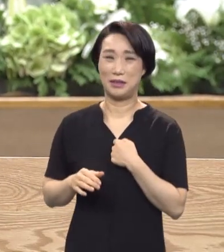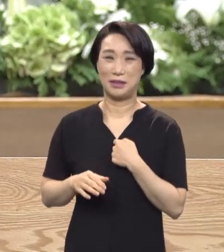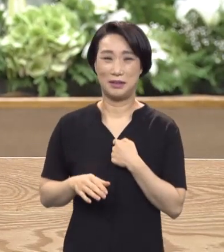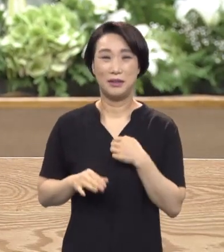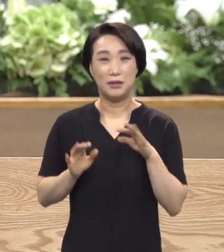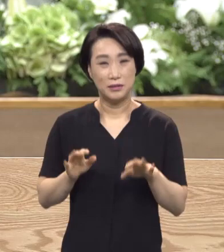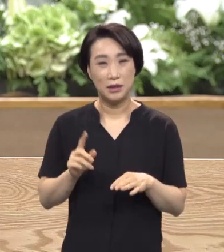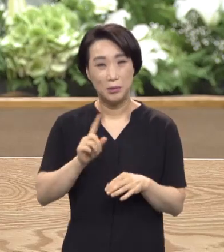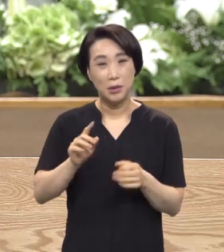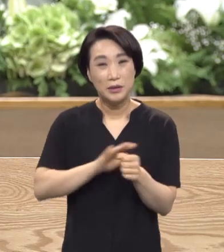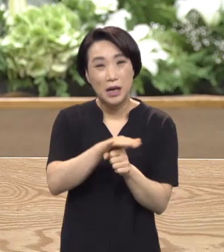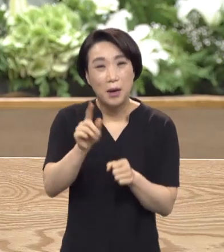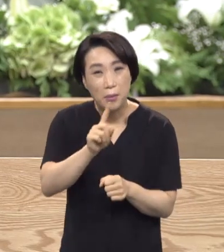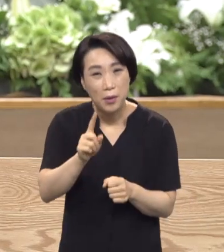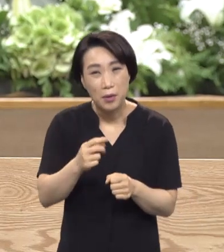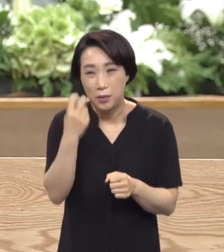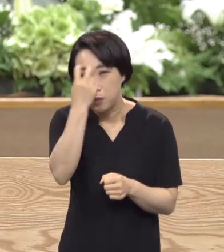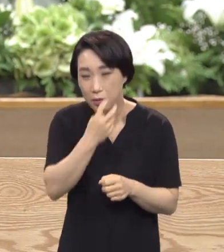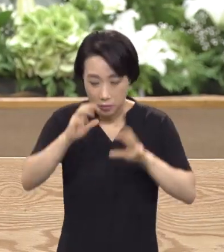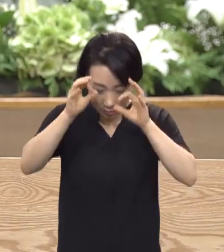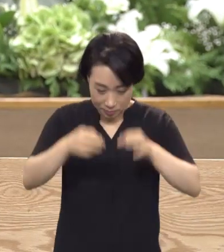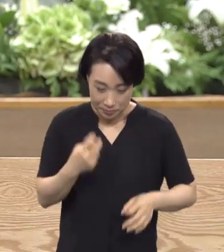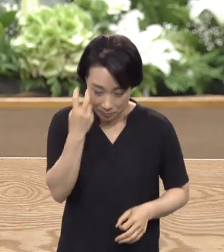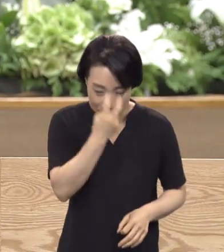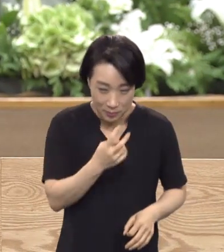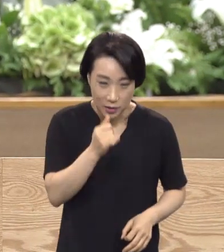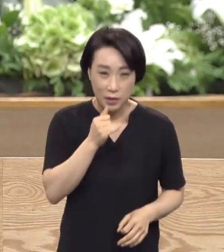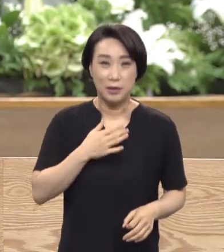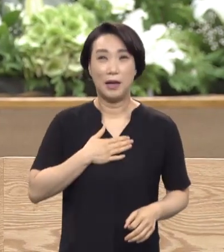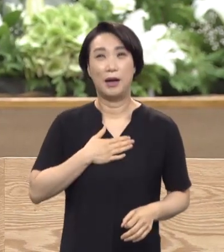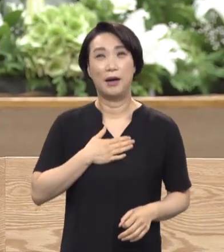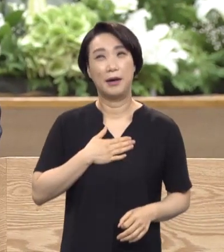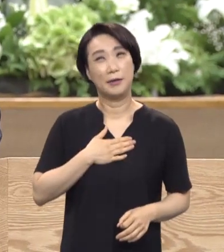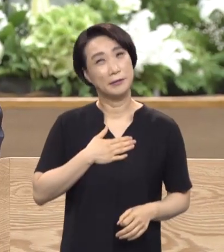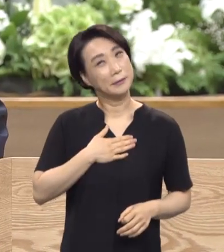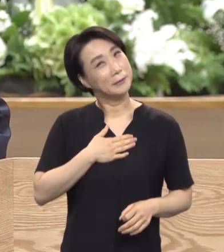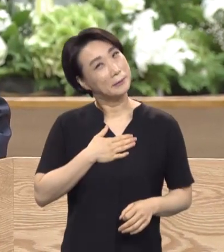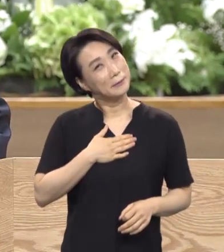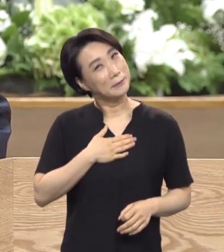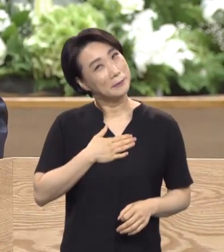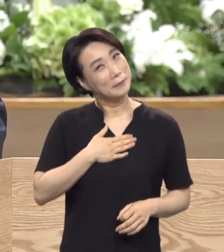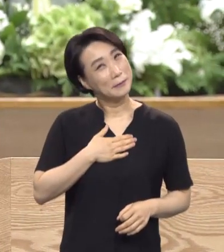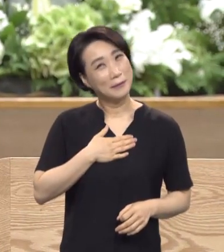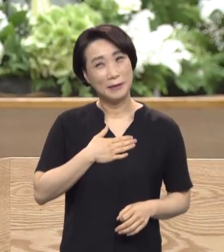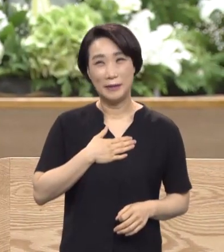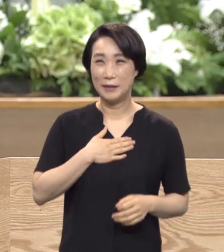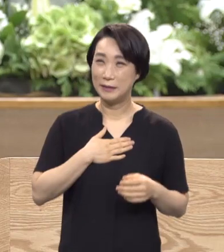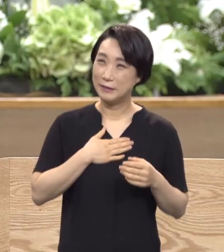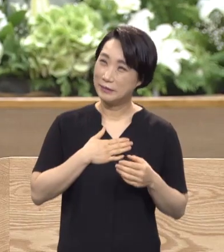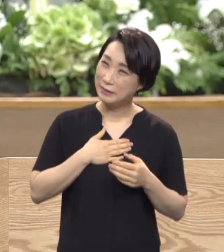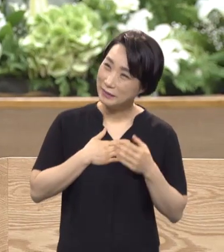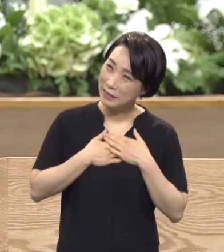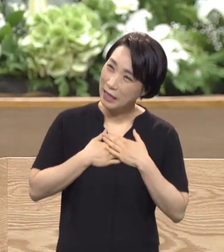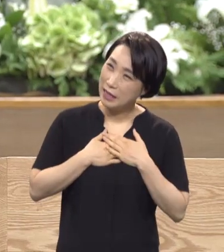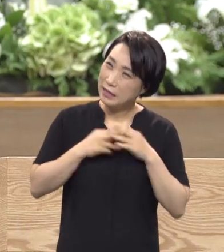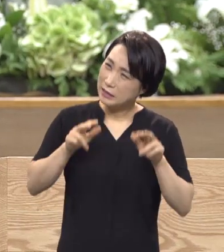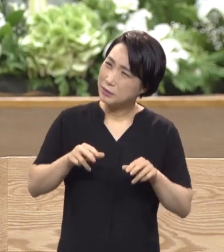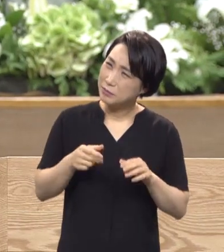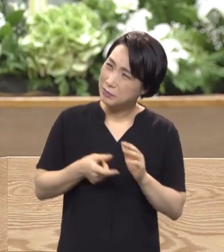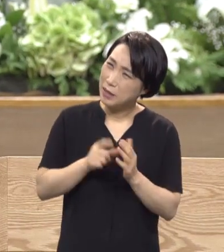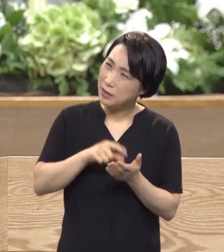그래놓고 어떻게 사랑하는가를 검토를 해봐. 그럼 이 정도가 주님 사랑하는 거